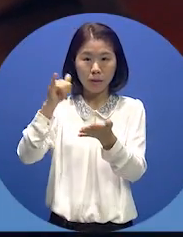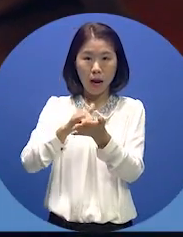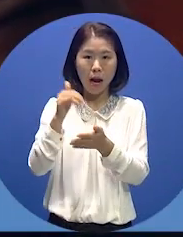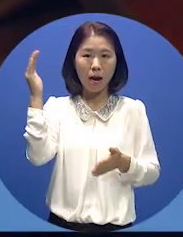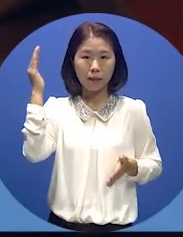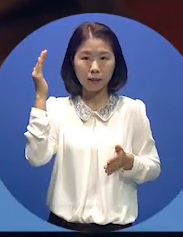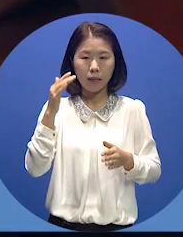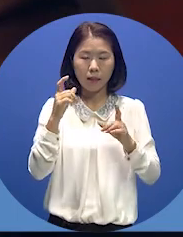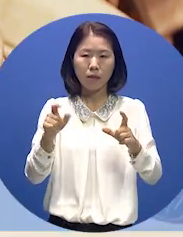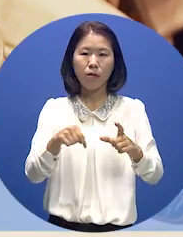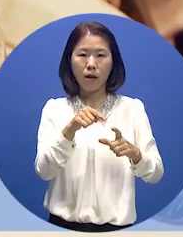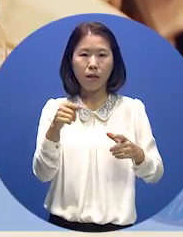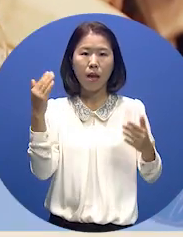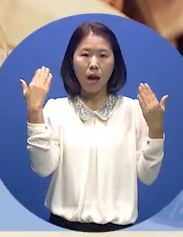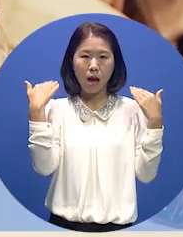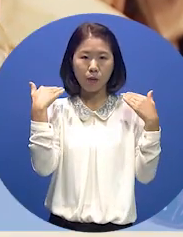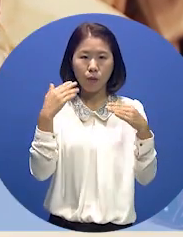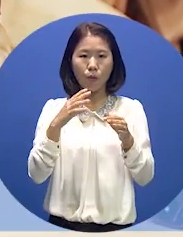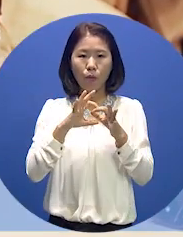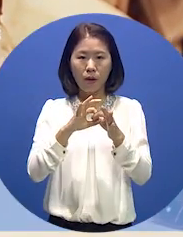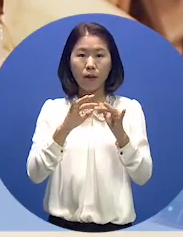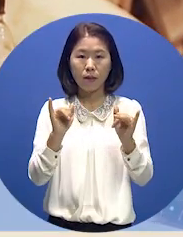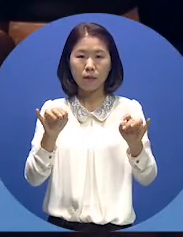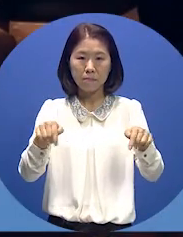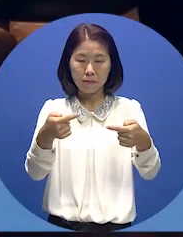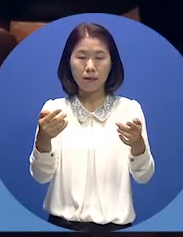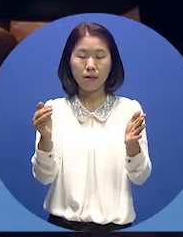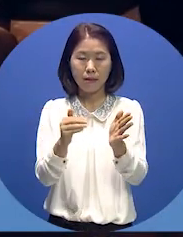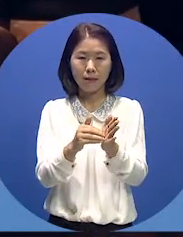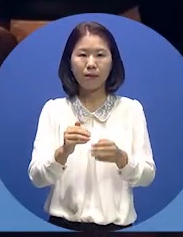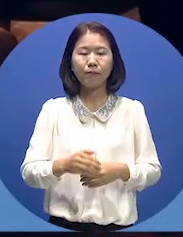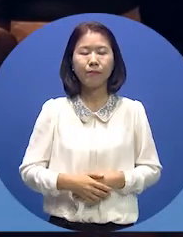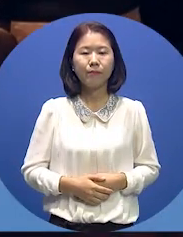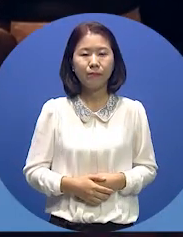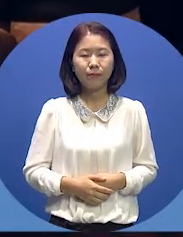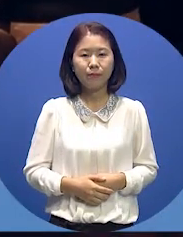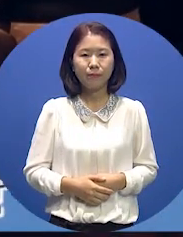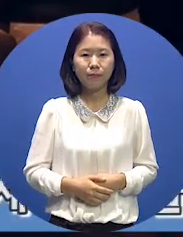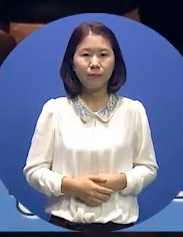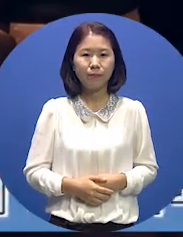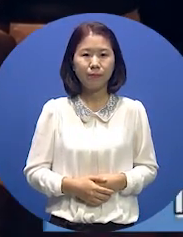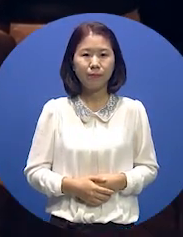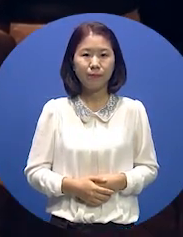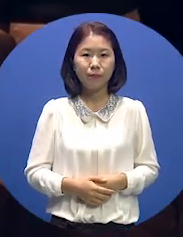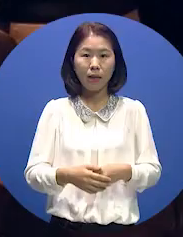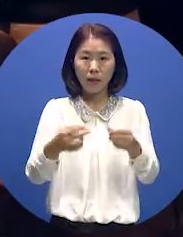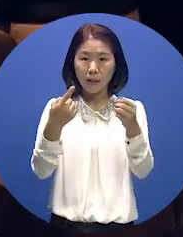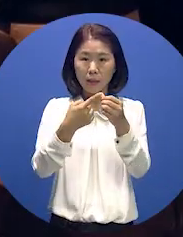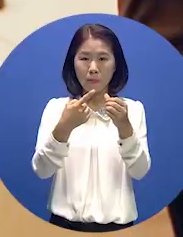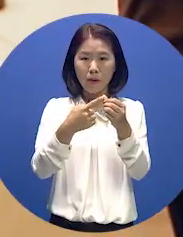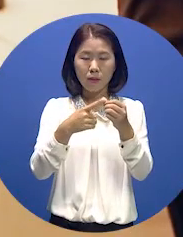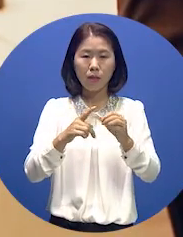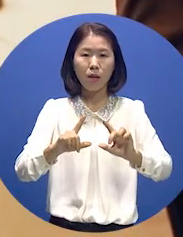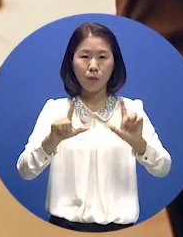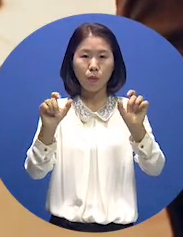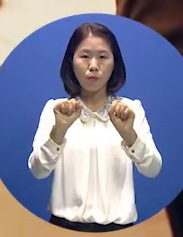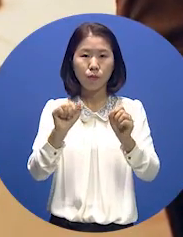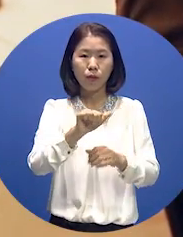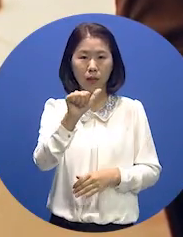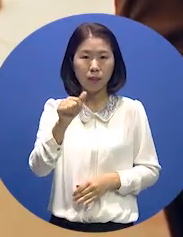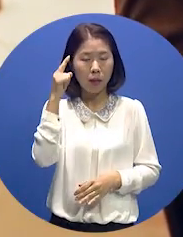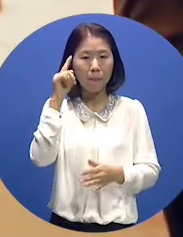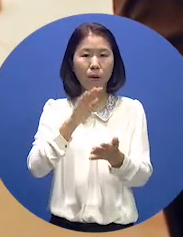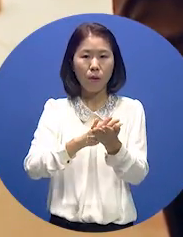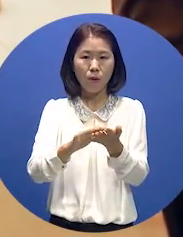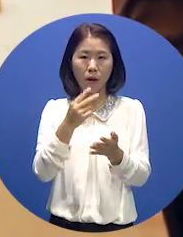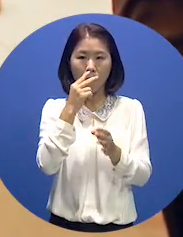유학생, 관내 학교 관계자 등이 참석한 가운데 진행됐는데요. 첫날에는 동북아 평화와 공존을 위한